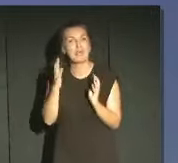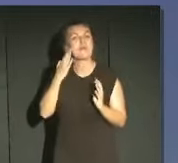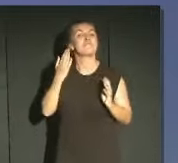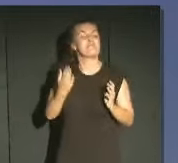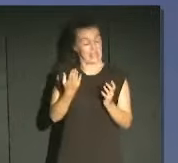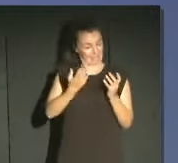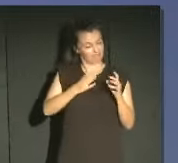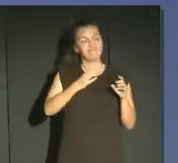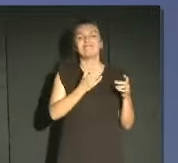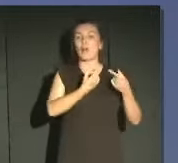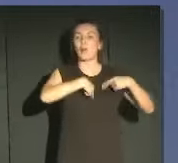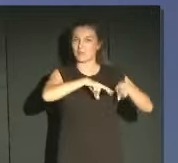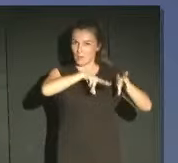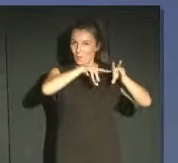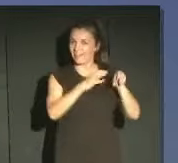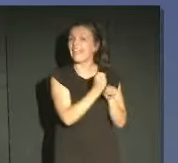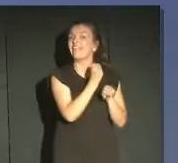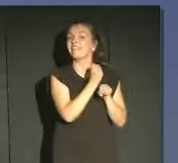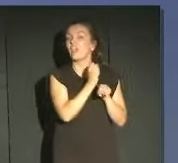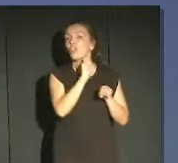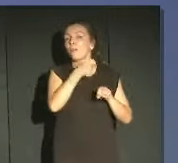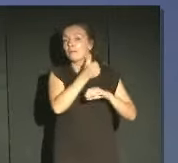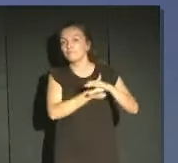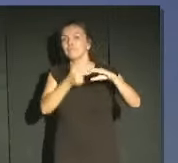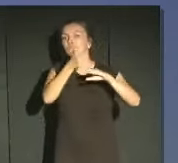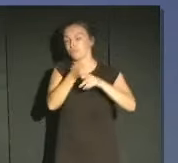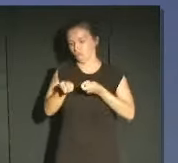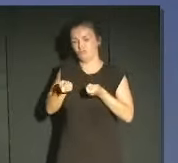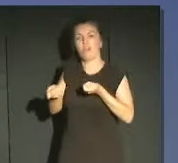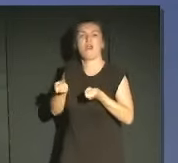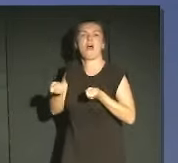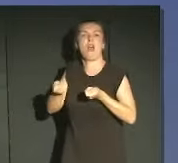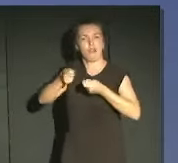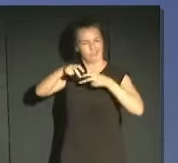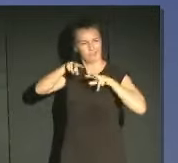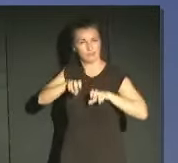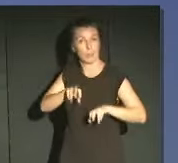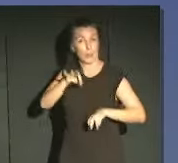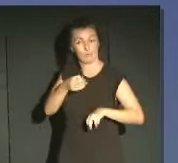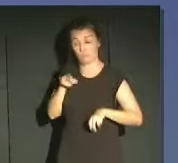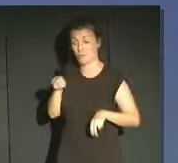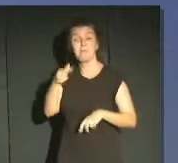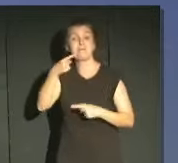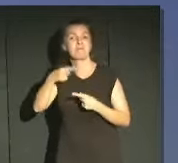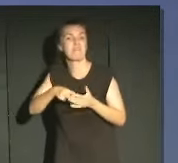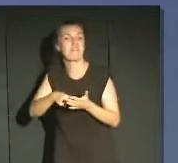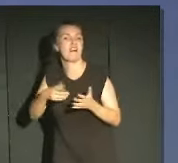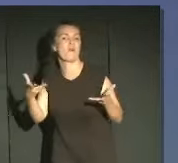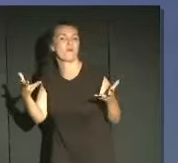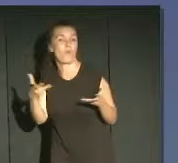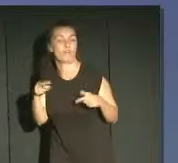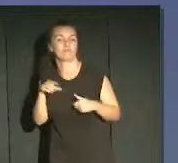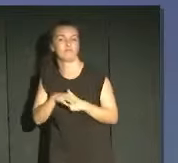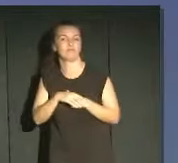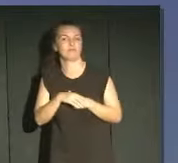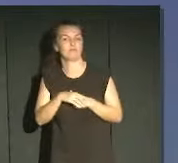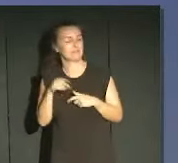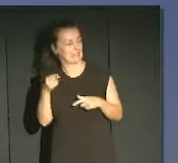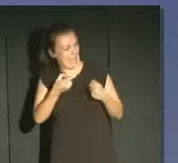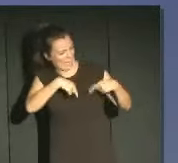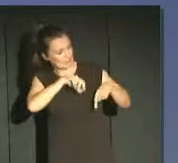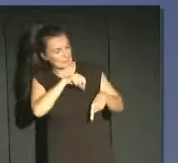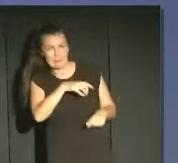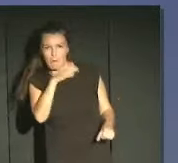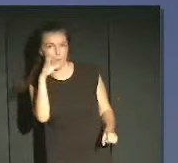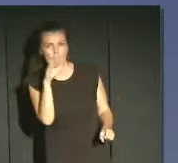d'enquête il est normal que vous puissiez la présider ou en tout cas emmener les travaux et bien ils ont préféré alors que les macronistes avaient voté contre cette